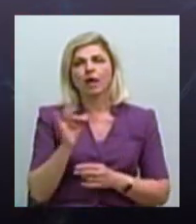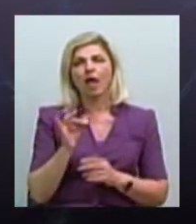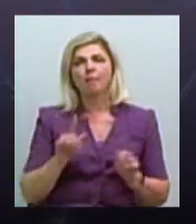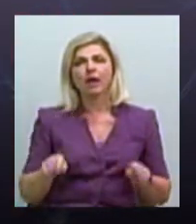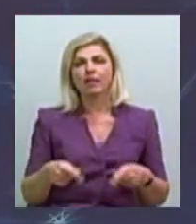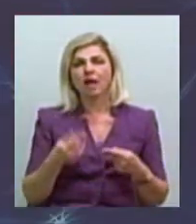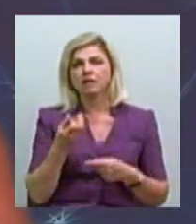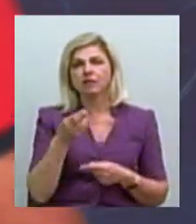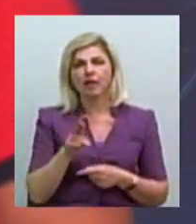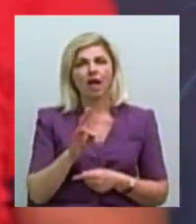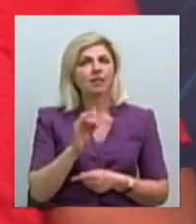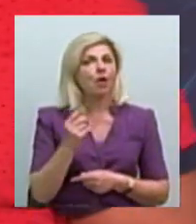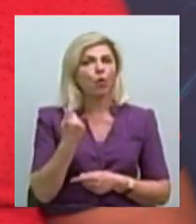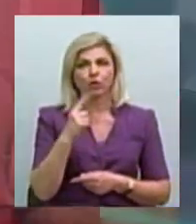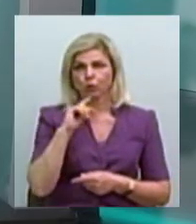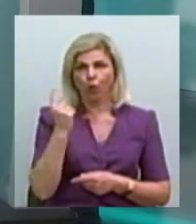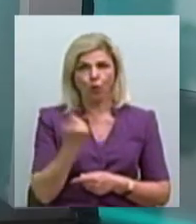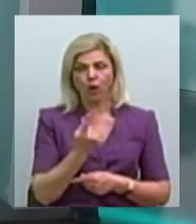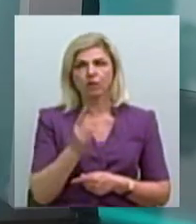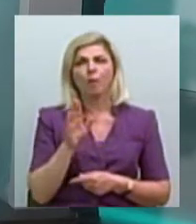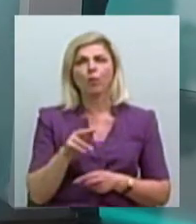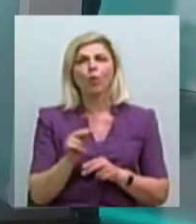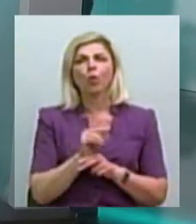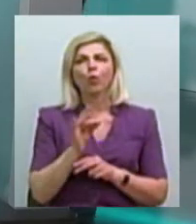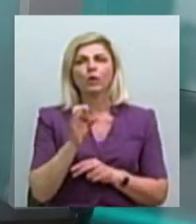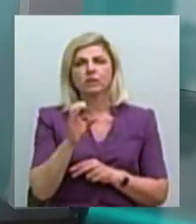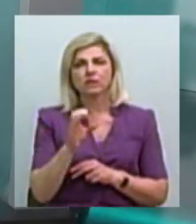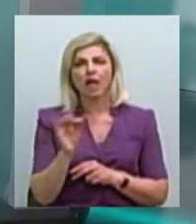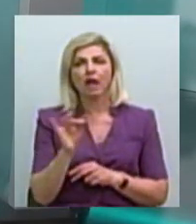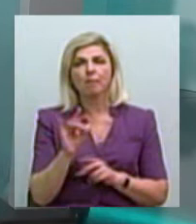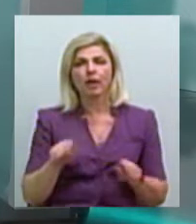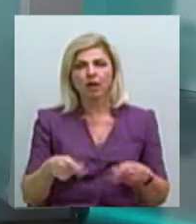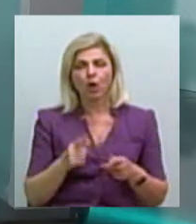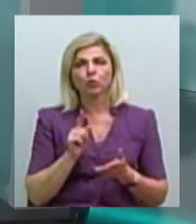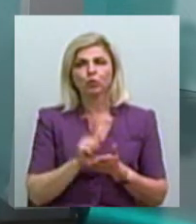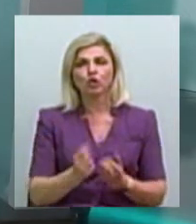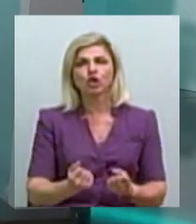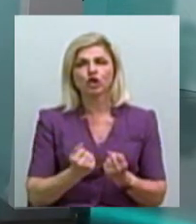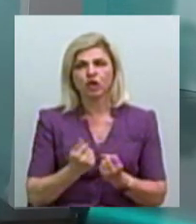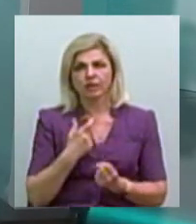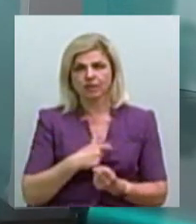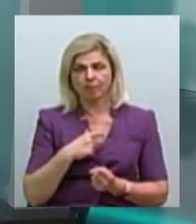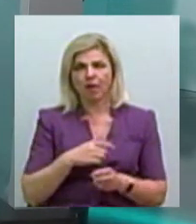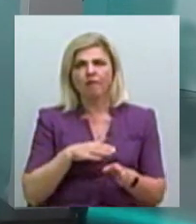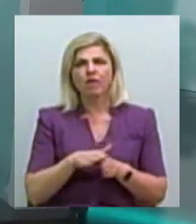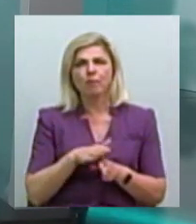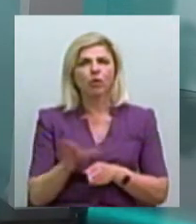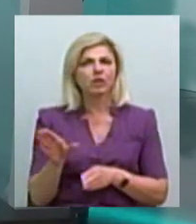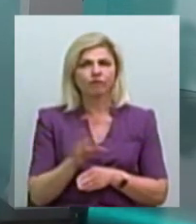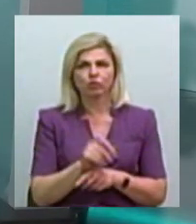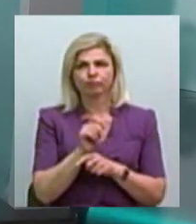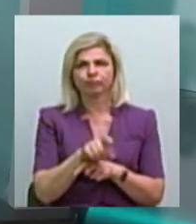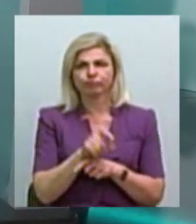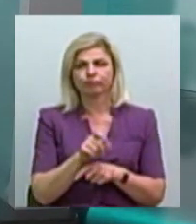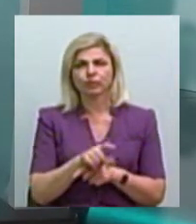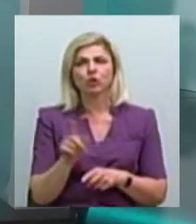год. После этого, как человек проходит курс реабилитации, он должен держать себя в руках, выполнять все рекомендации, которые мы в него вложим,